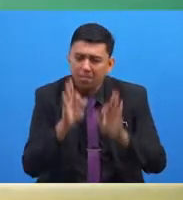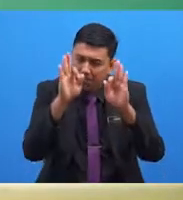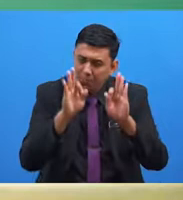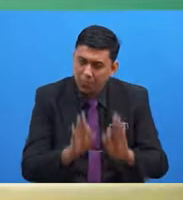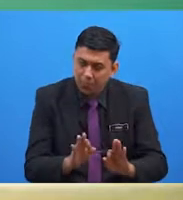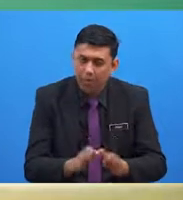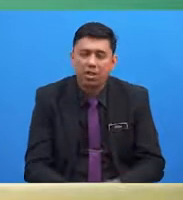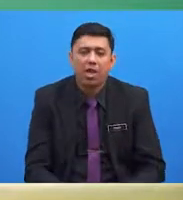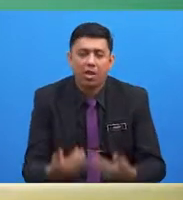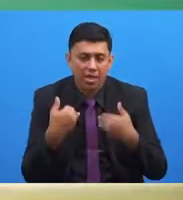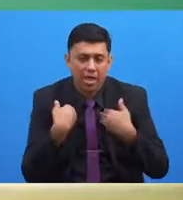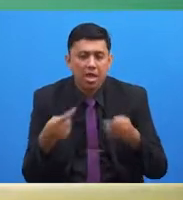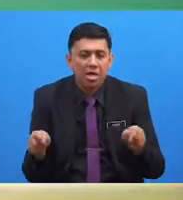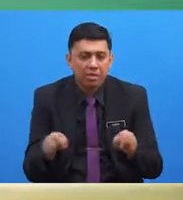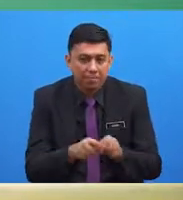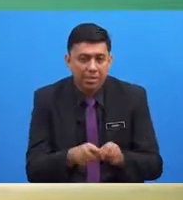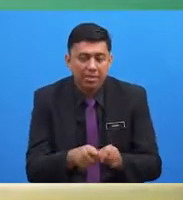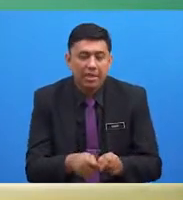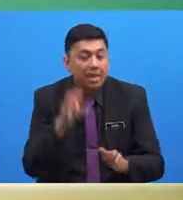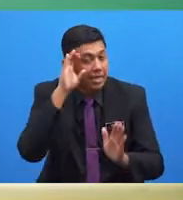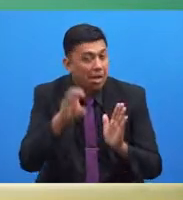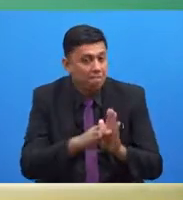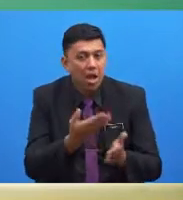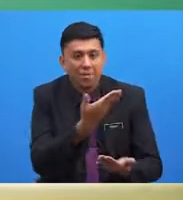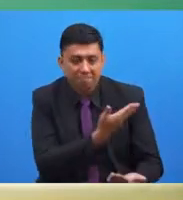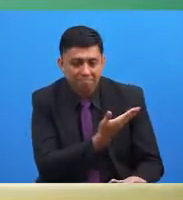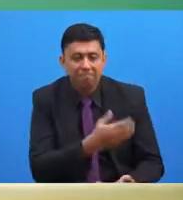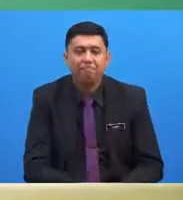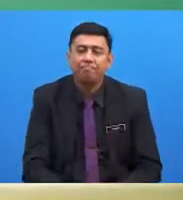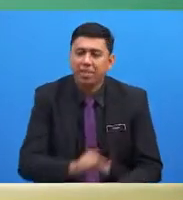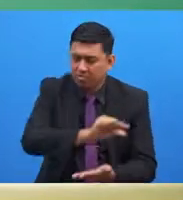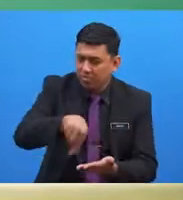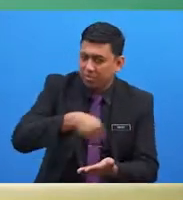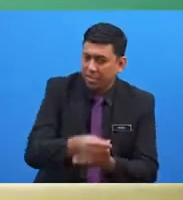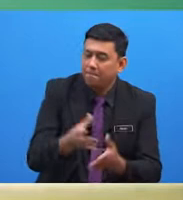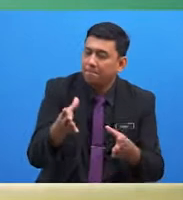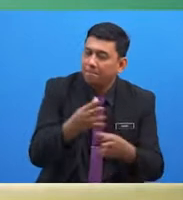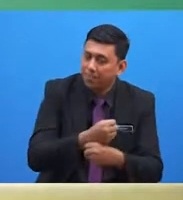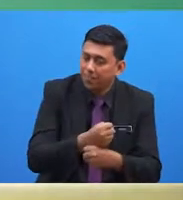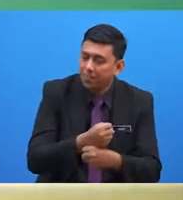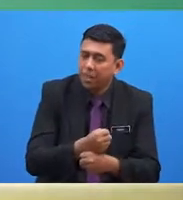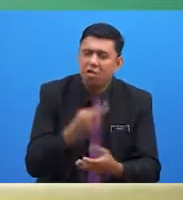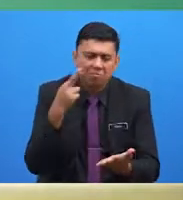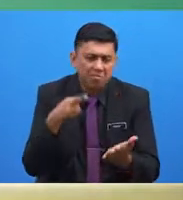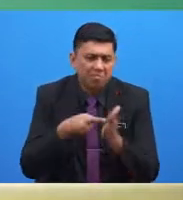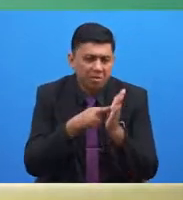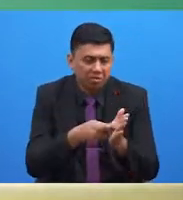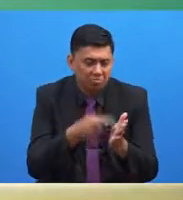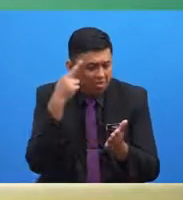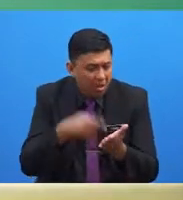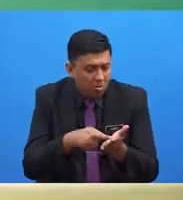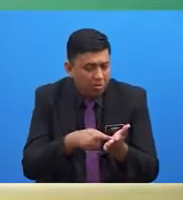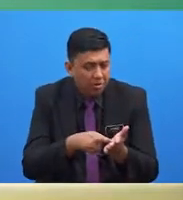pengasingan untung rugi adalah seperti berikut. Segala pendapatan perkongsian akan direkodkan di bahagian